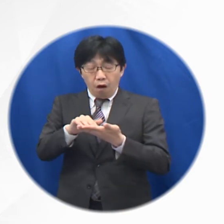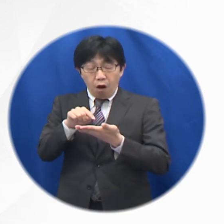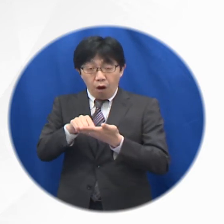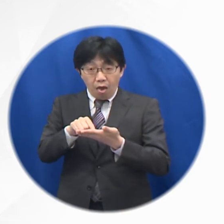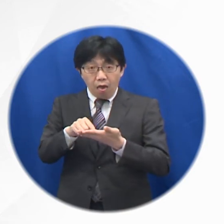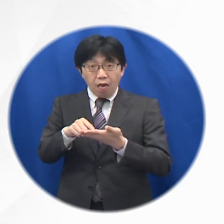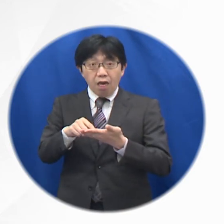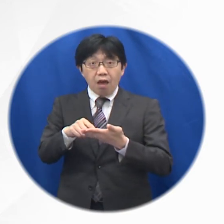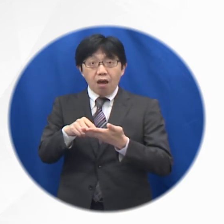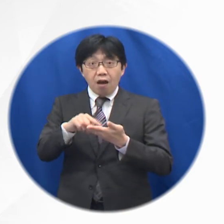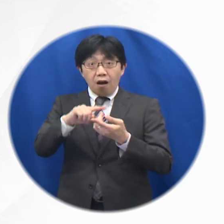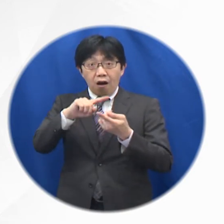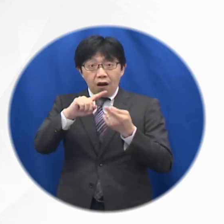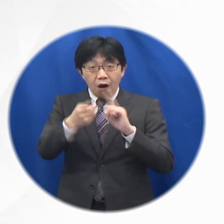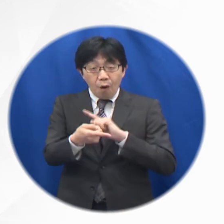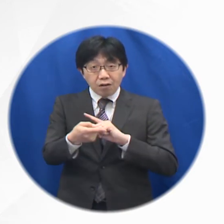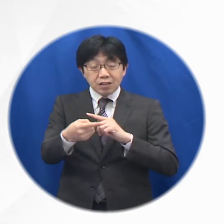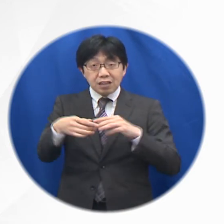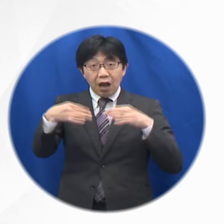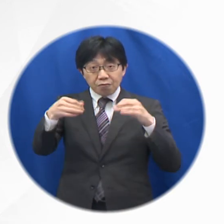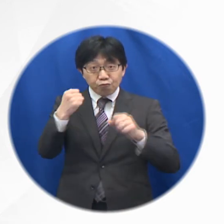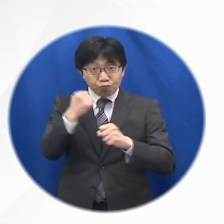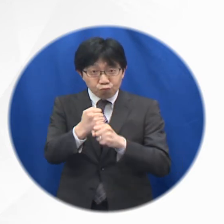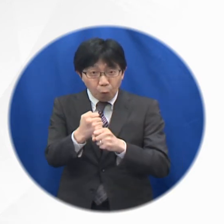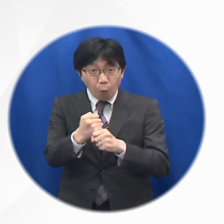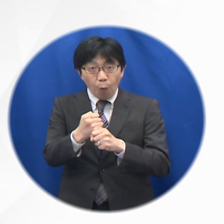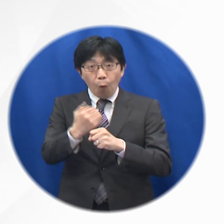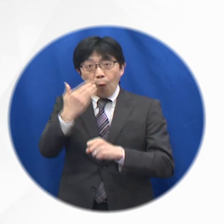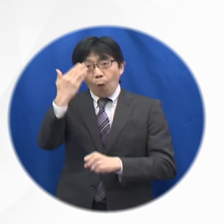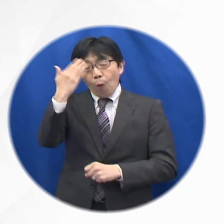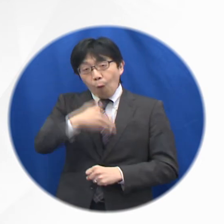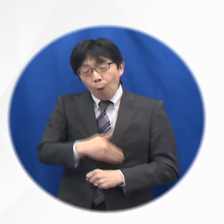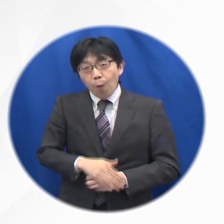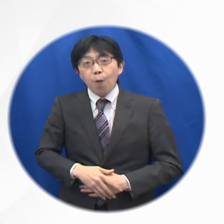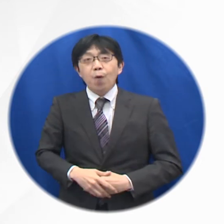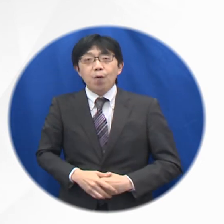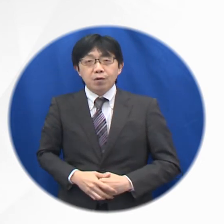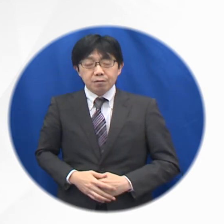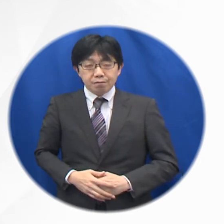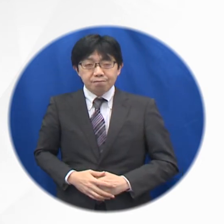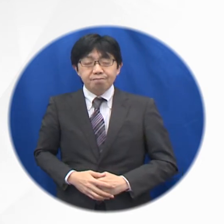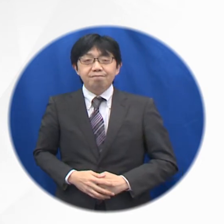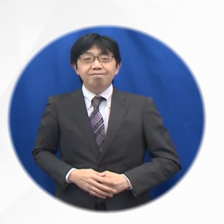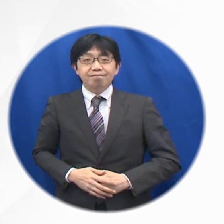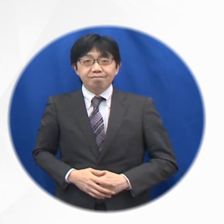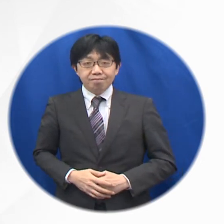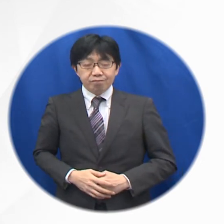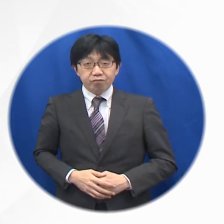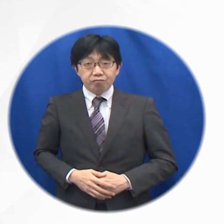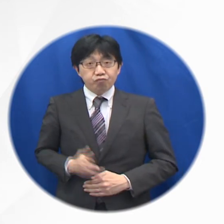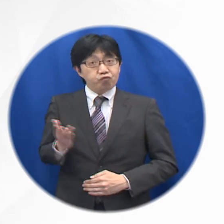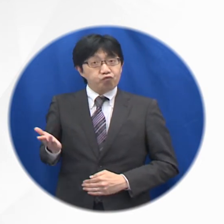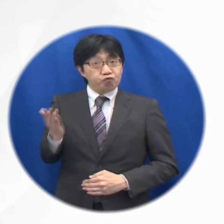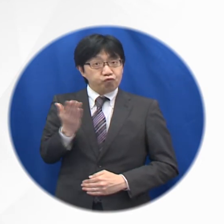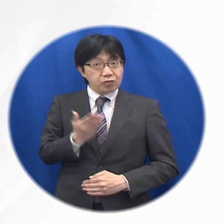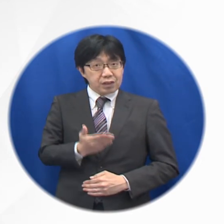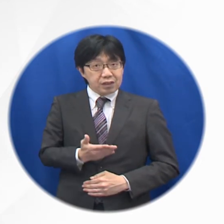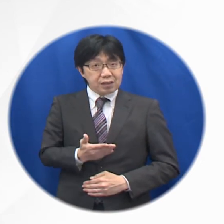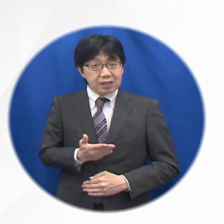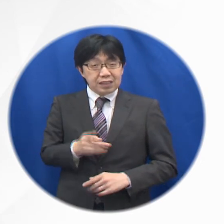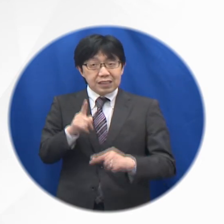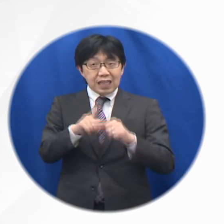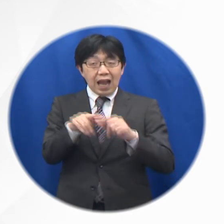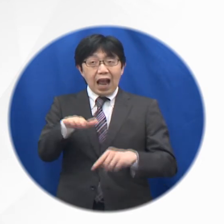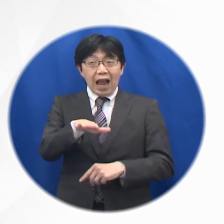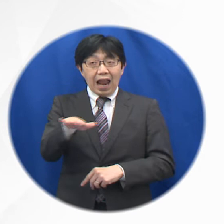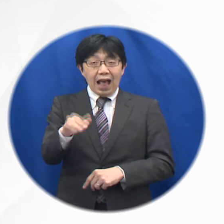作られた立体作品、はい、すごいですね。 そうですね、はい、続いては中原